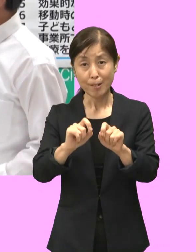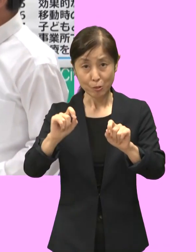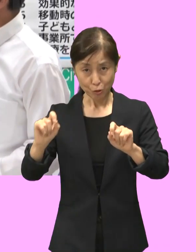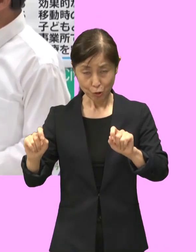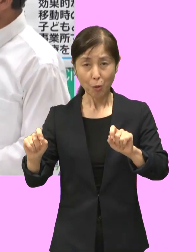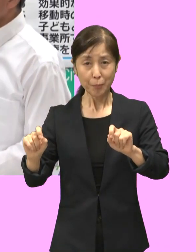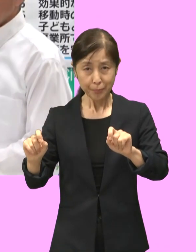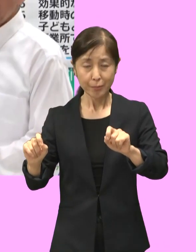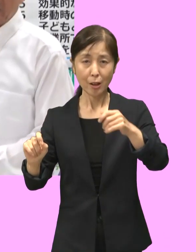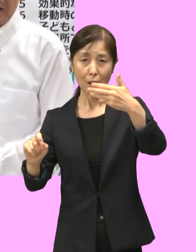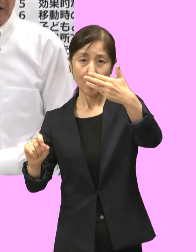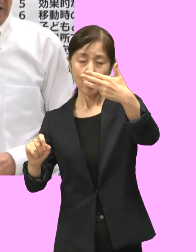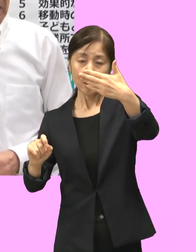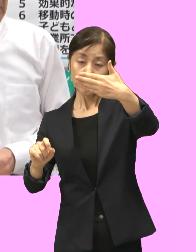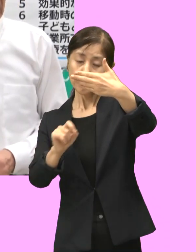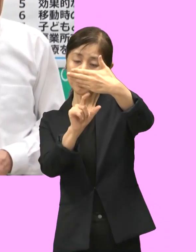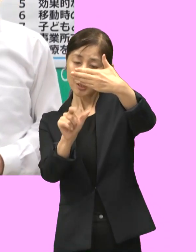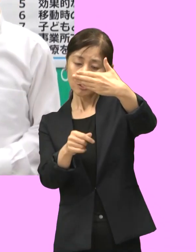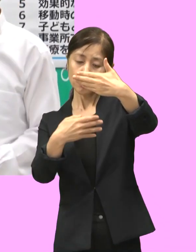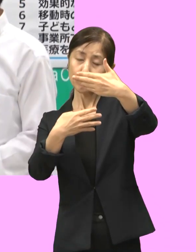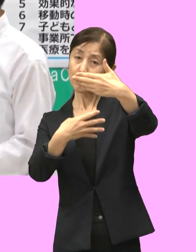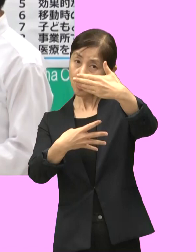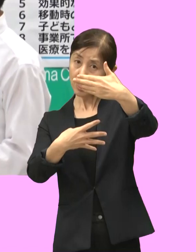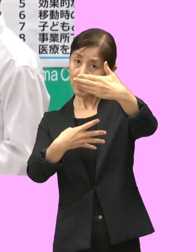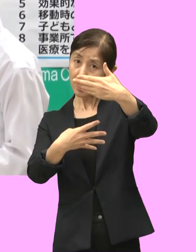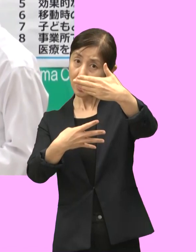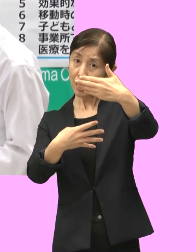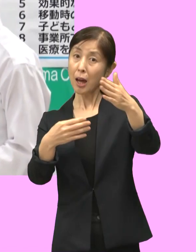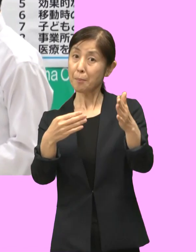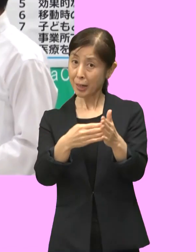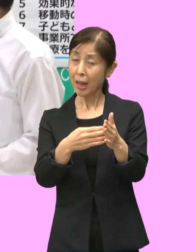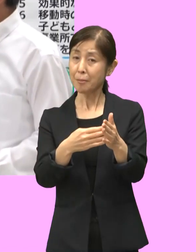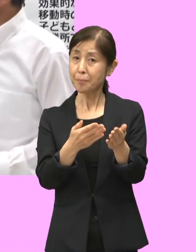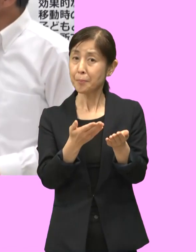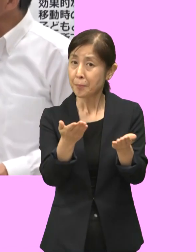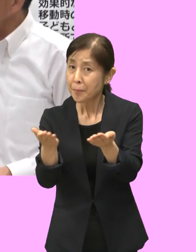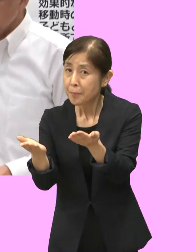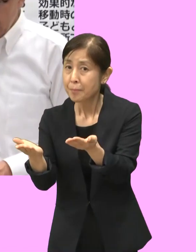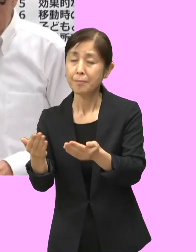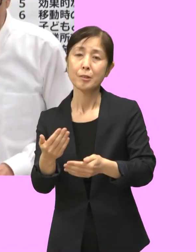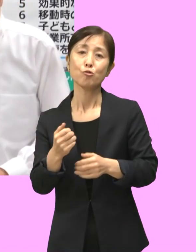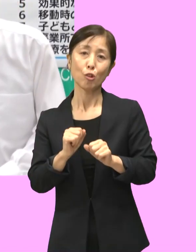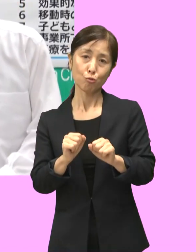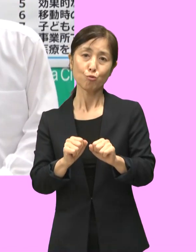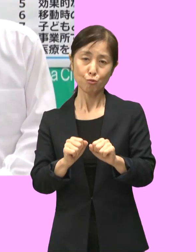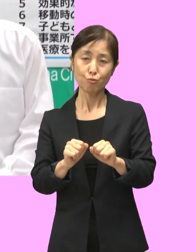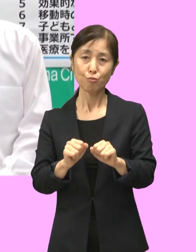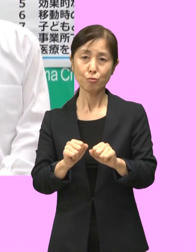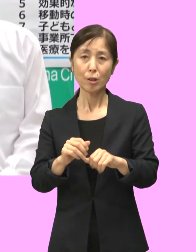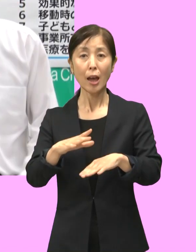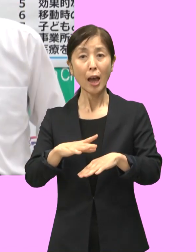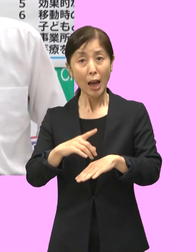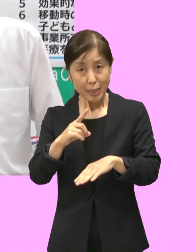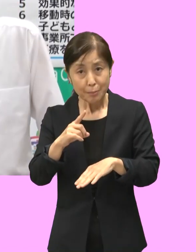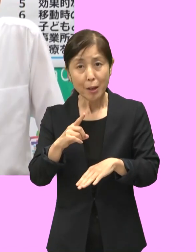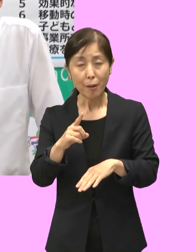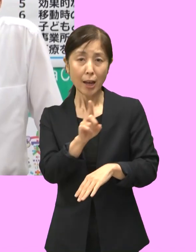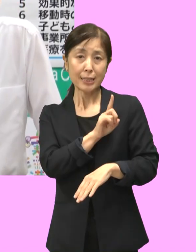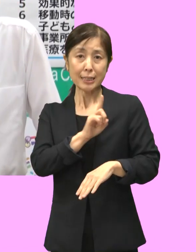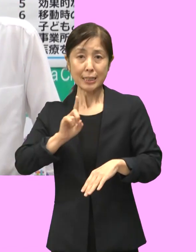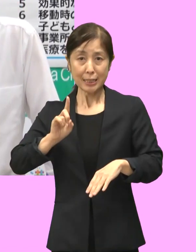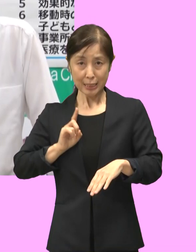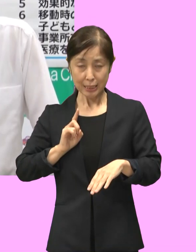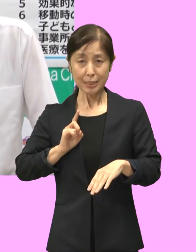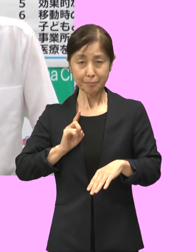9月4日まで、延長することにいたしました。実際ですね、当初